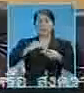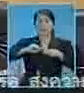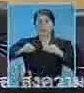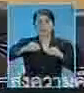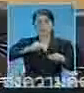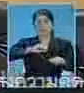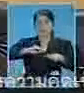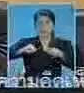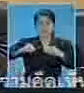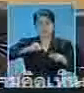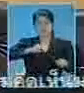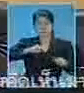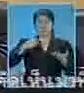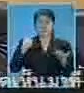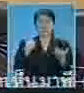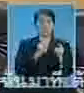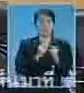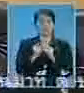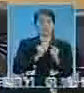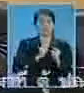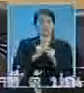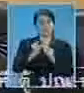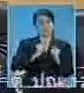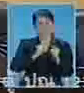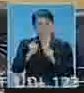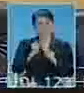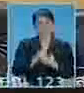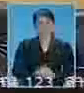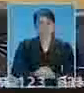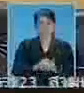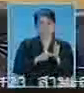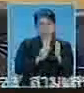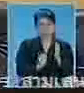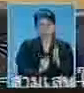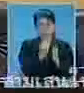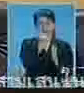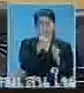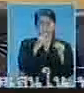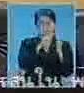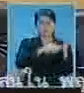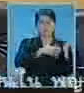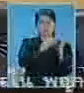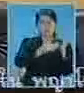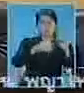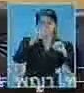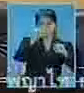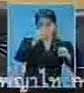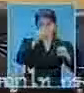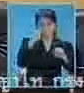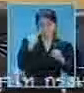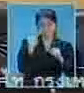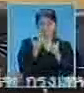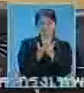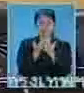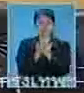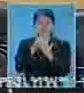ในการบริหารจัดการและผมต้องขออนุญาตเรียนนะครับว่าตั้งแต่วันที่เราออกนโยบายนี้เนี่ยเงินบาทนิ่งเลย